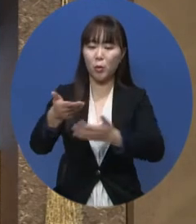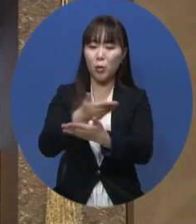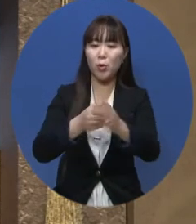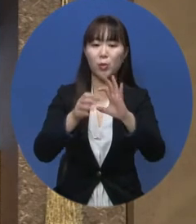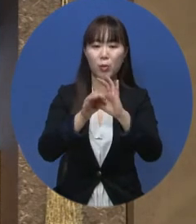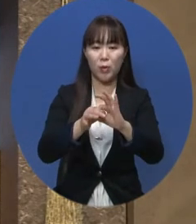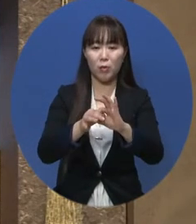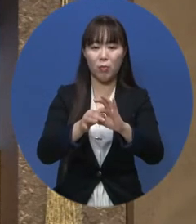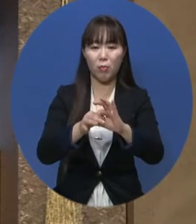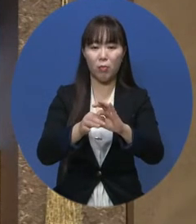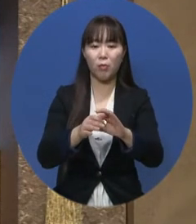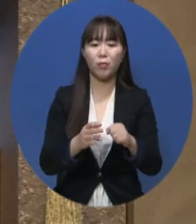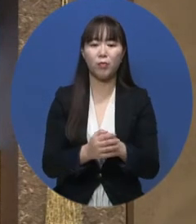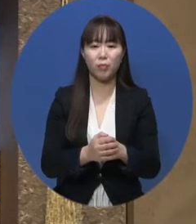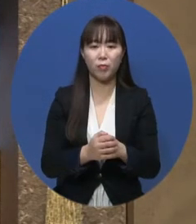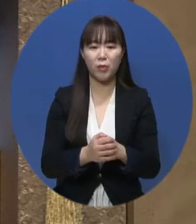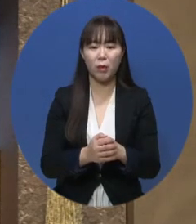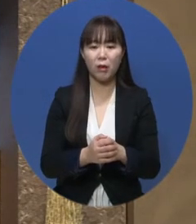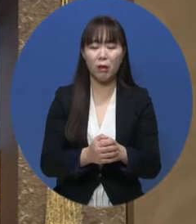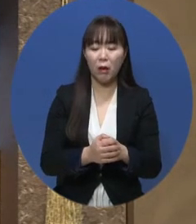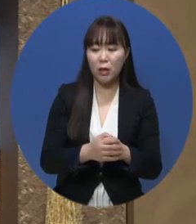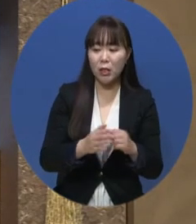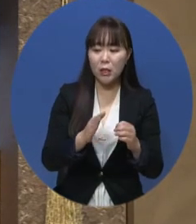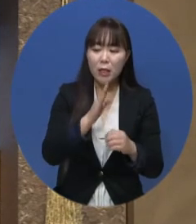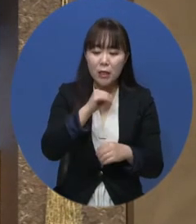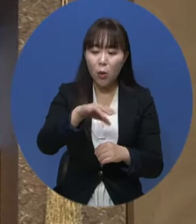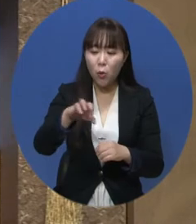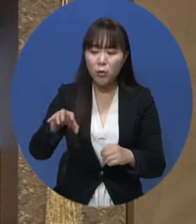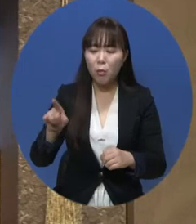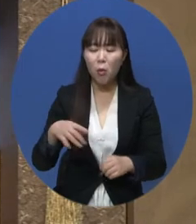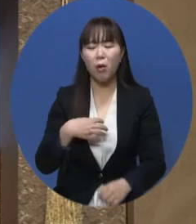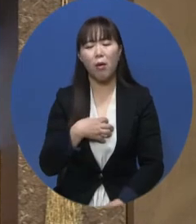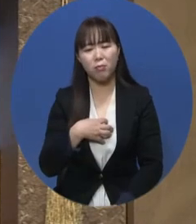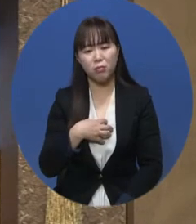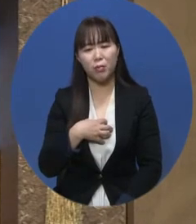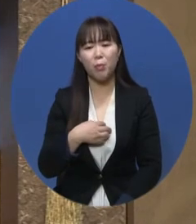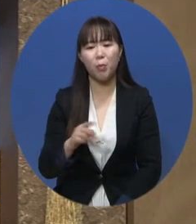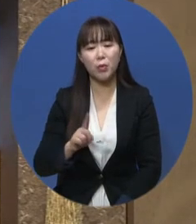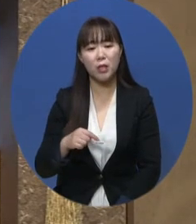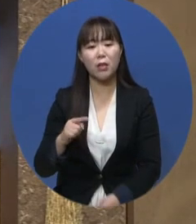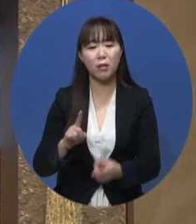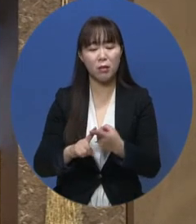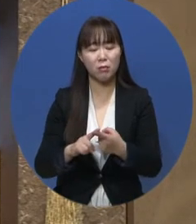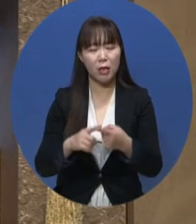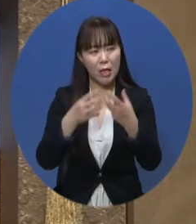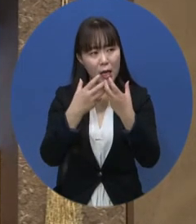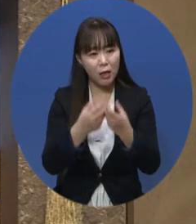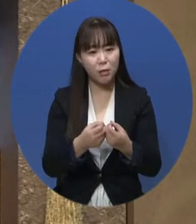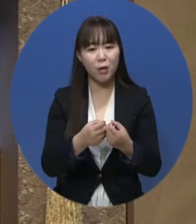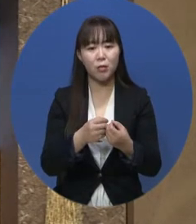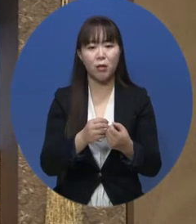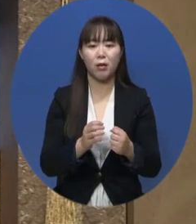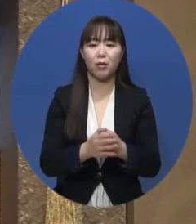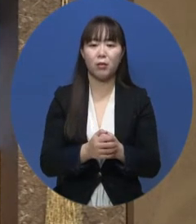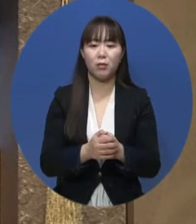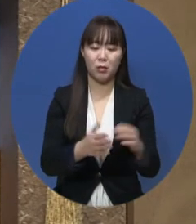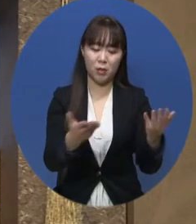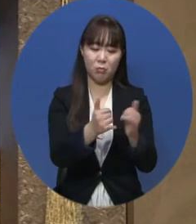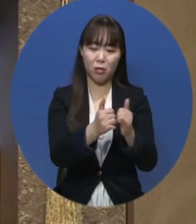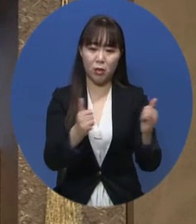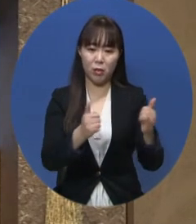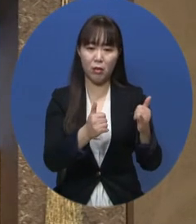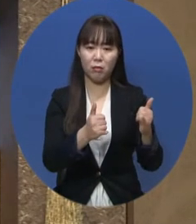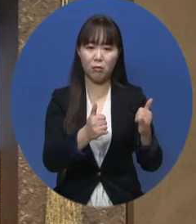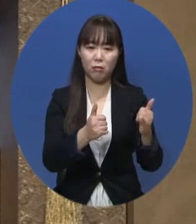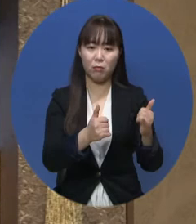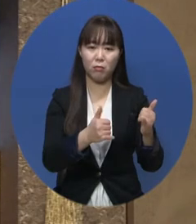통해서 현장이 아픈 게 이런 게 아픈 게 있다. 네. 예를 들면 아주 단적인 거는 예.